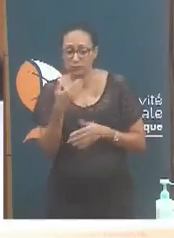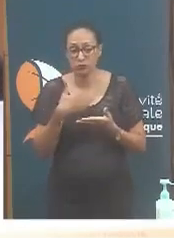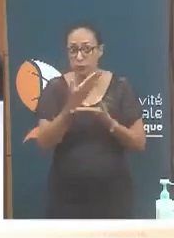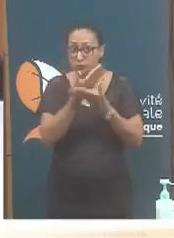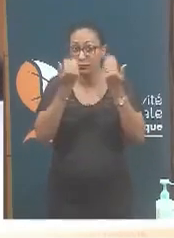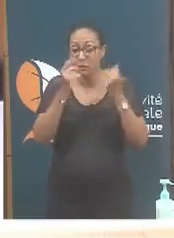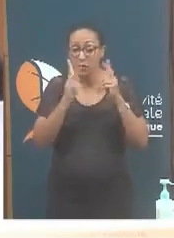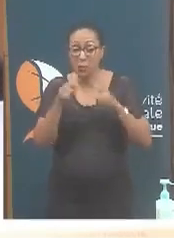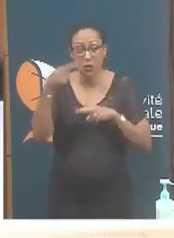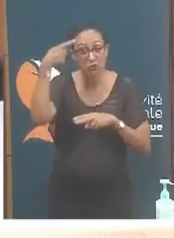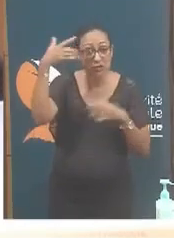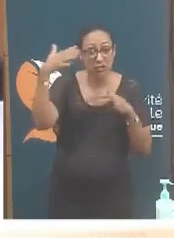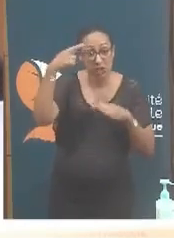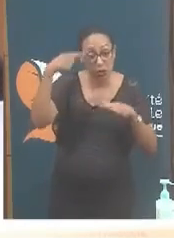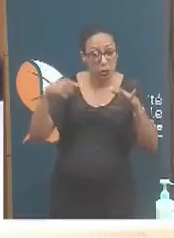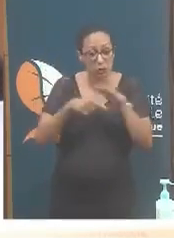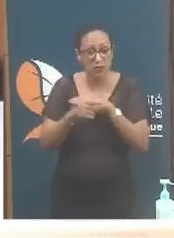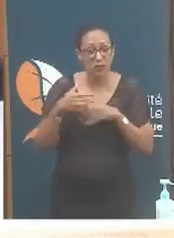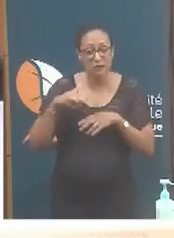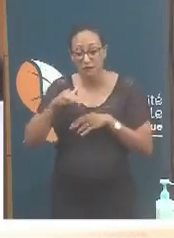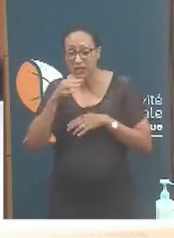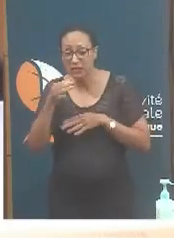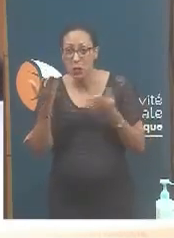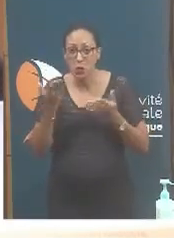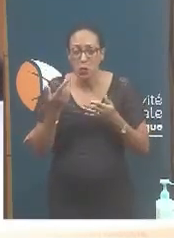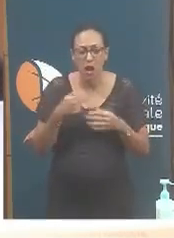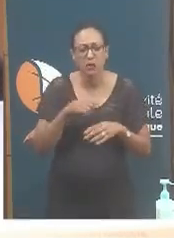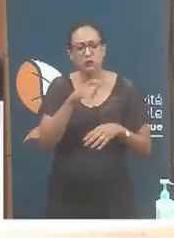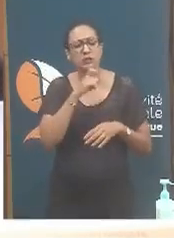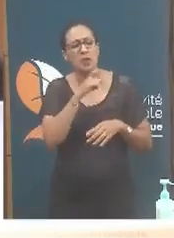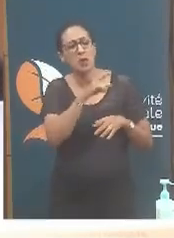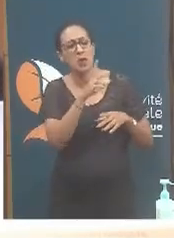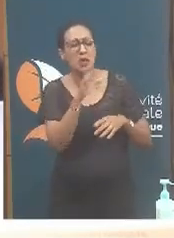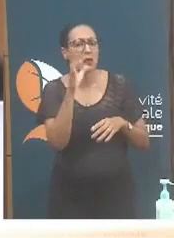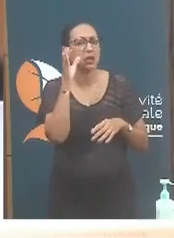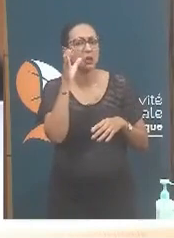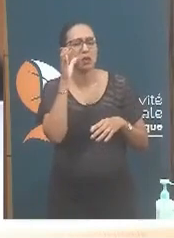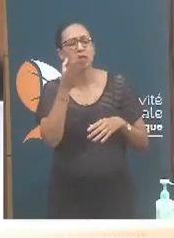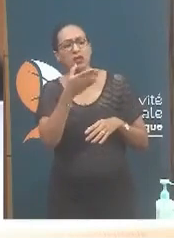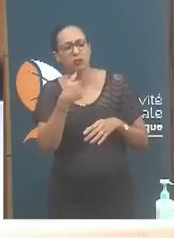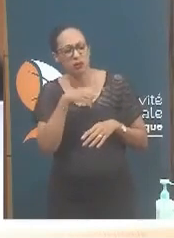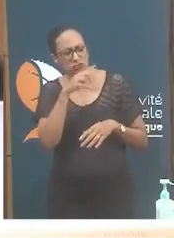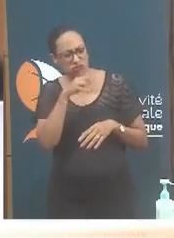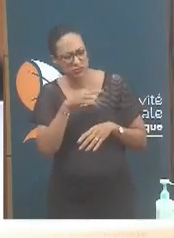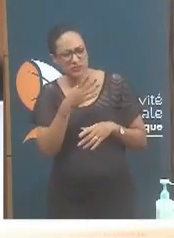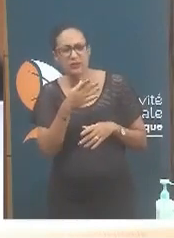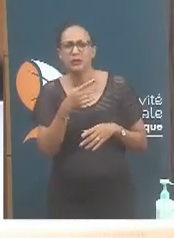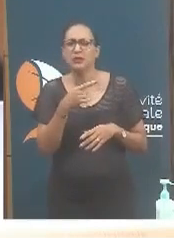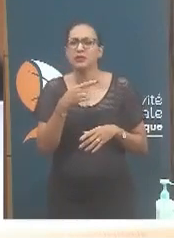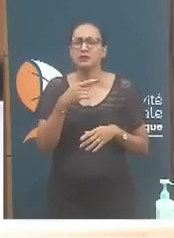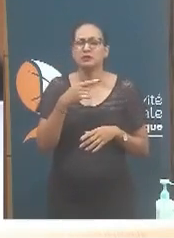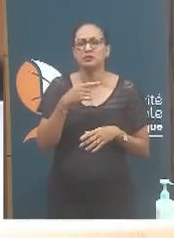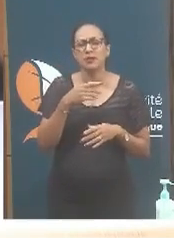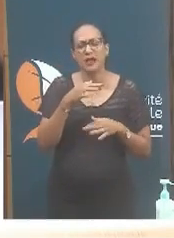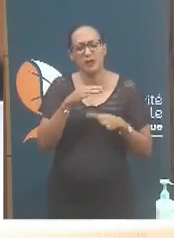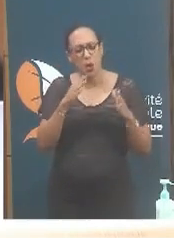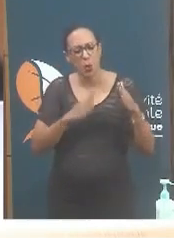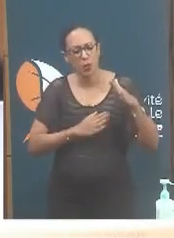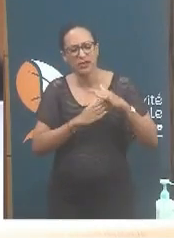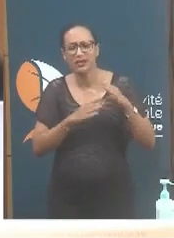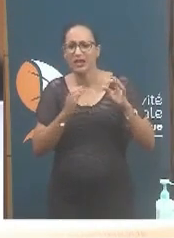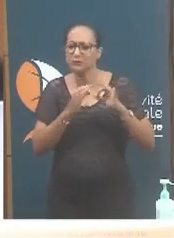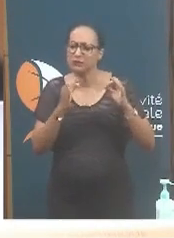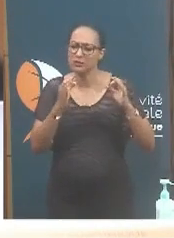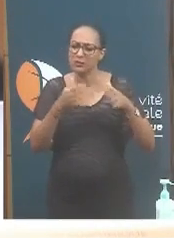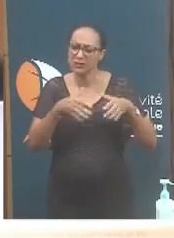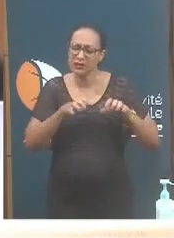dire. J'avais l'impression, en l'écoutant, qu'il parlait du compte administratif 2022, qui semble connaître que nous ne connaissons pas, et